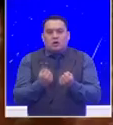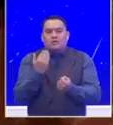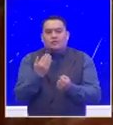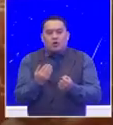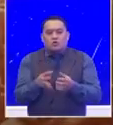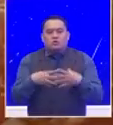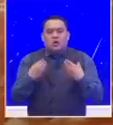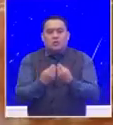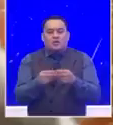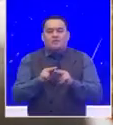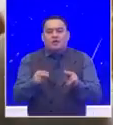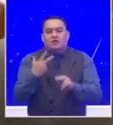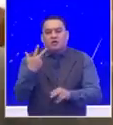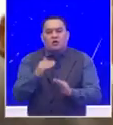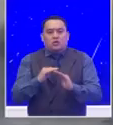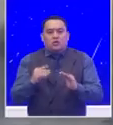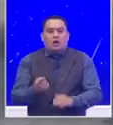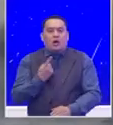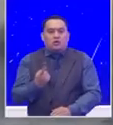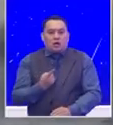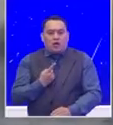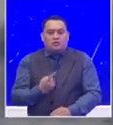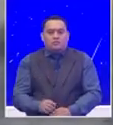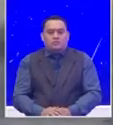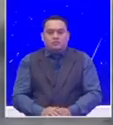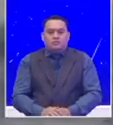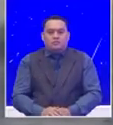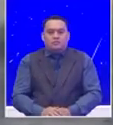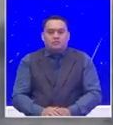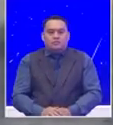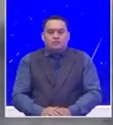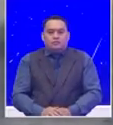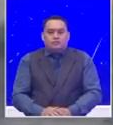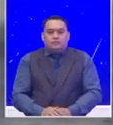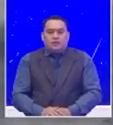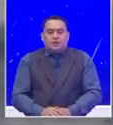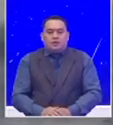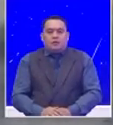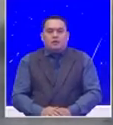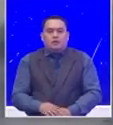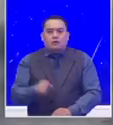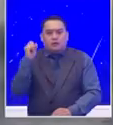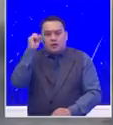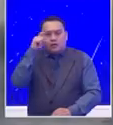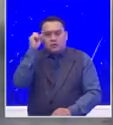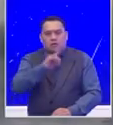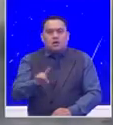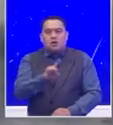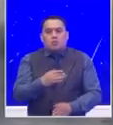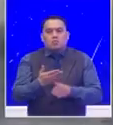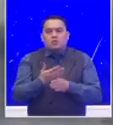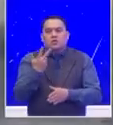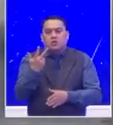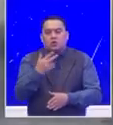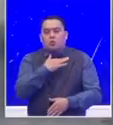Глава семейства Агирки воспитывает троих детей одна. В целом, в Искельдинском районе мы на этот раз помогли